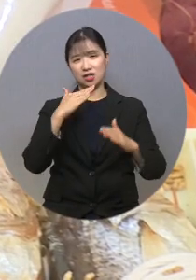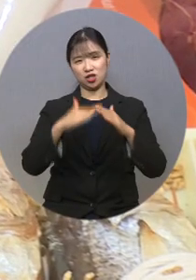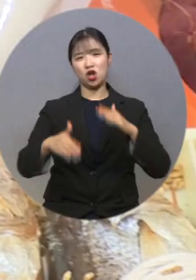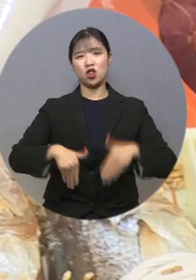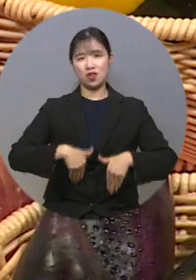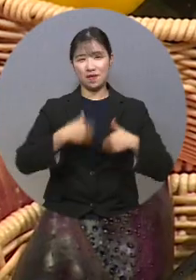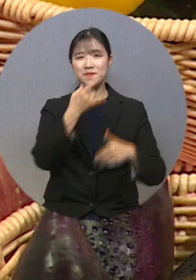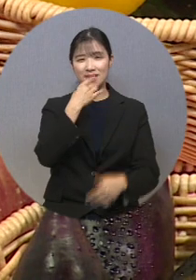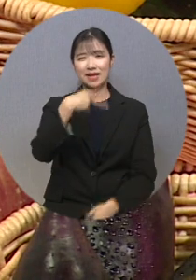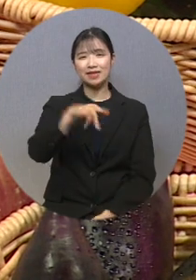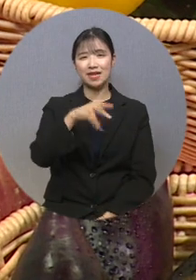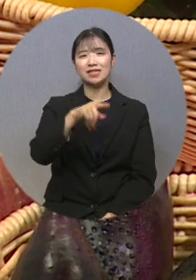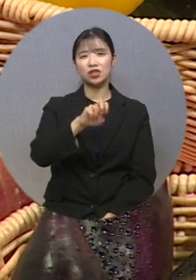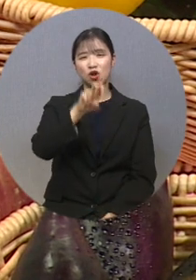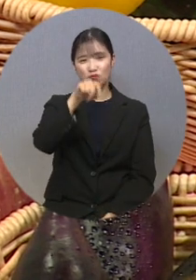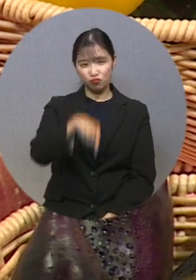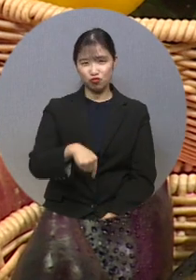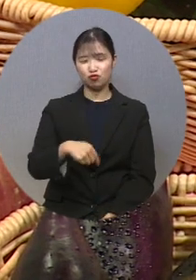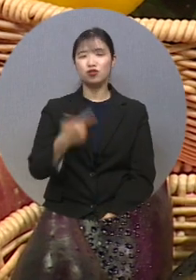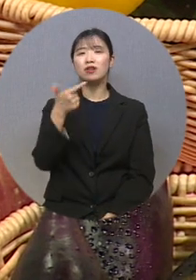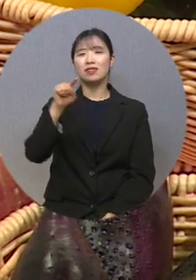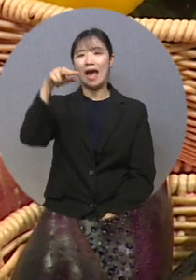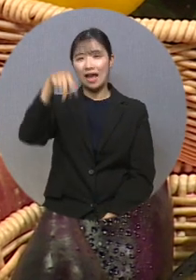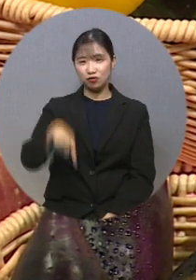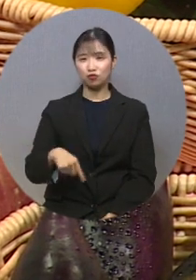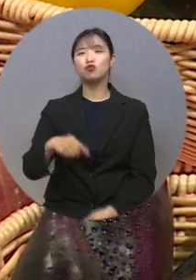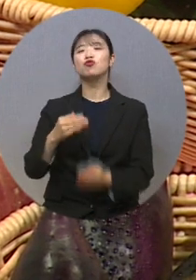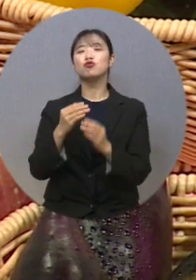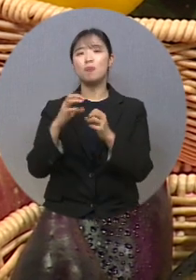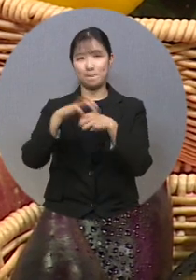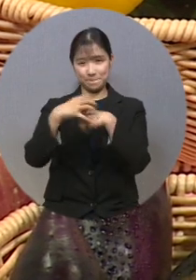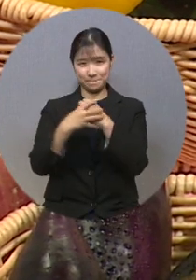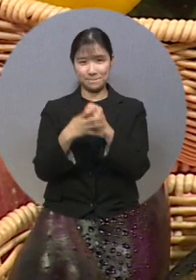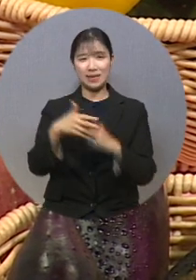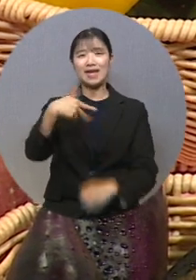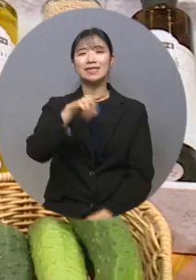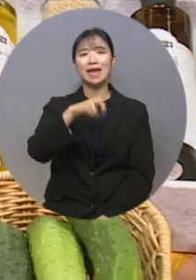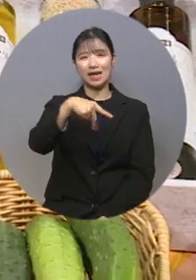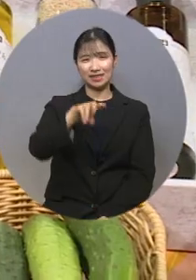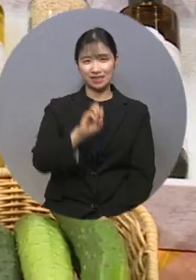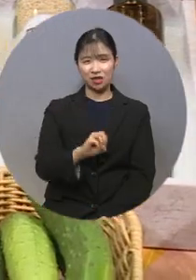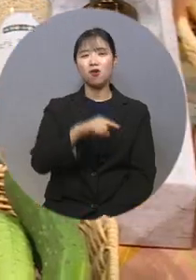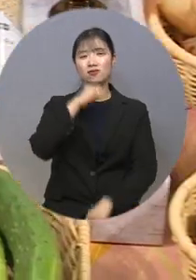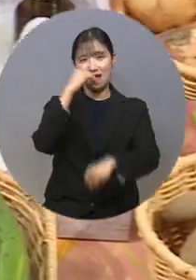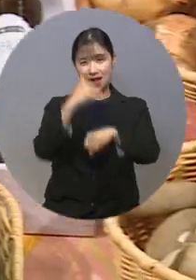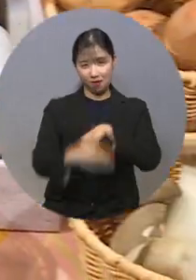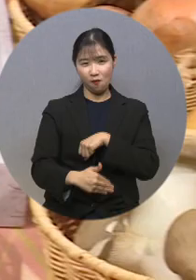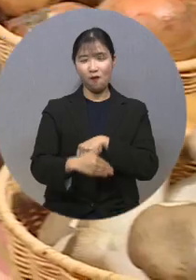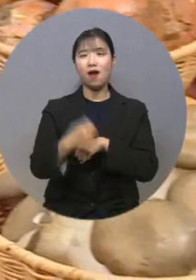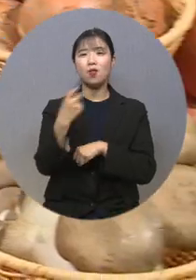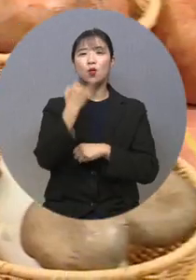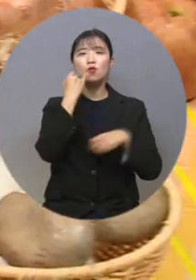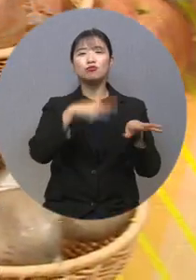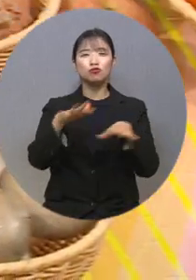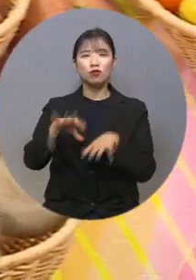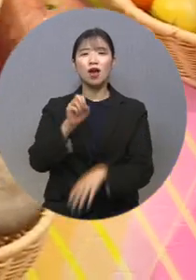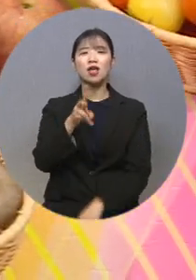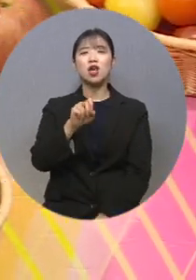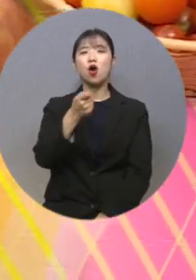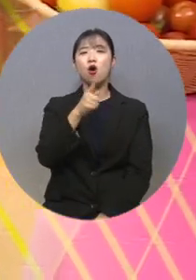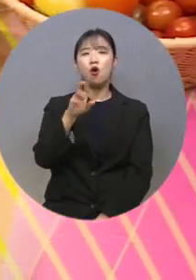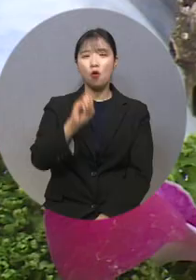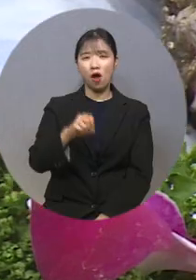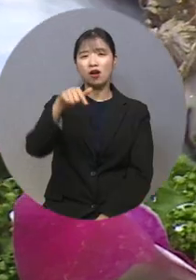새청무, 나주의 배. 그 다음에 장성의 사과, 그 다음에 수산물로는 영광의